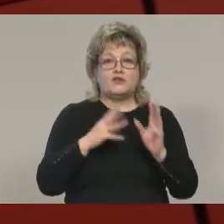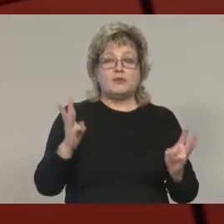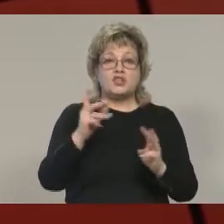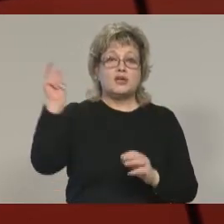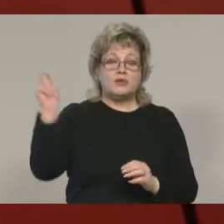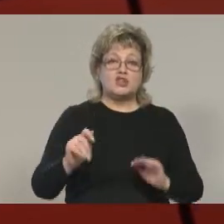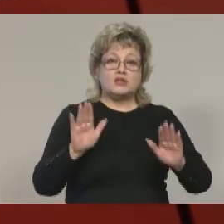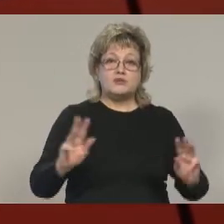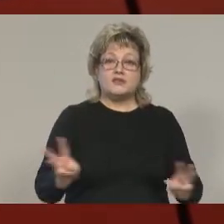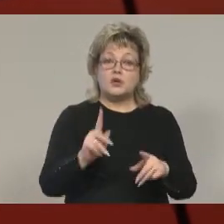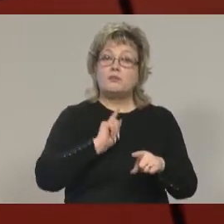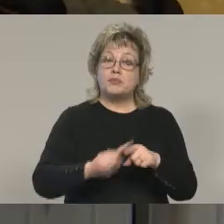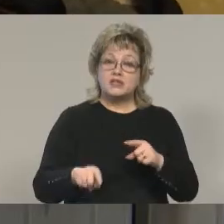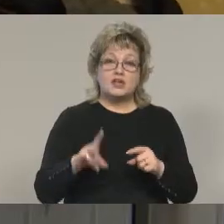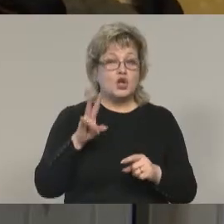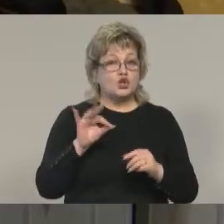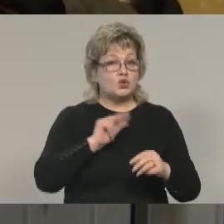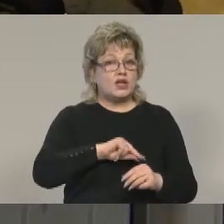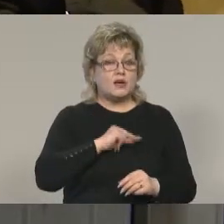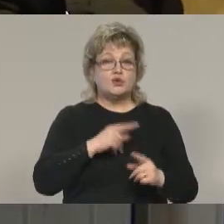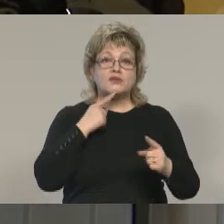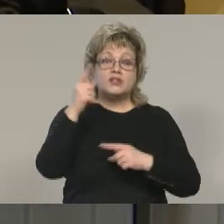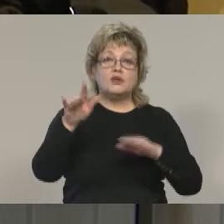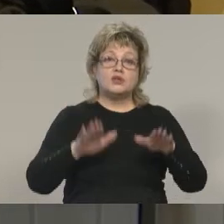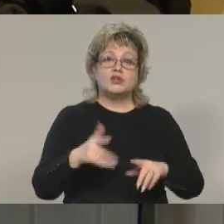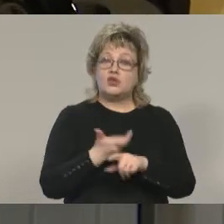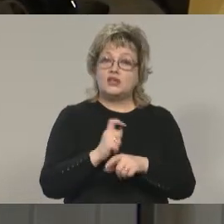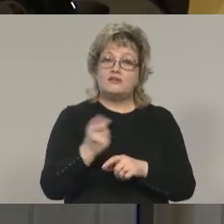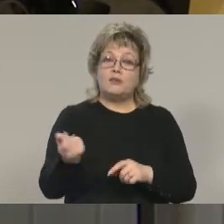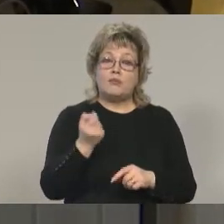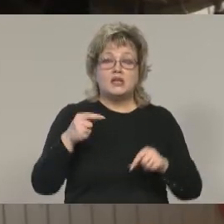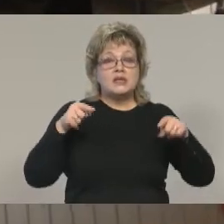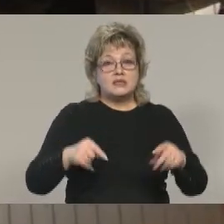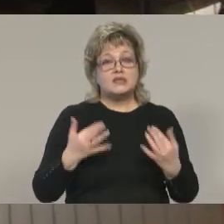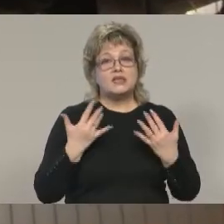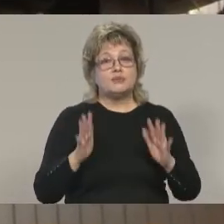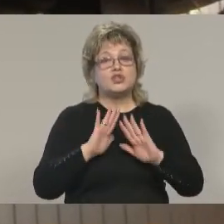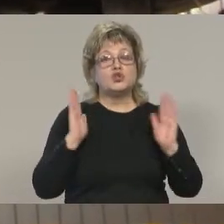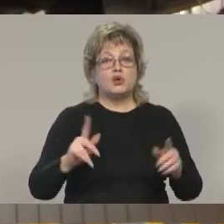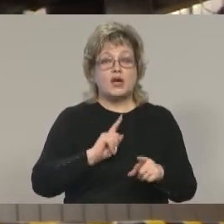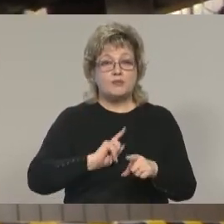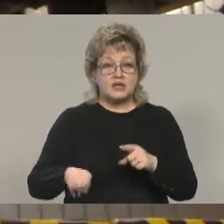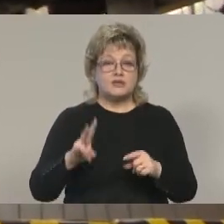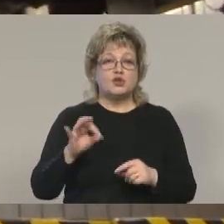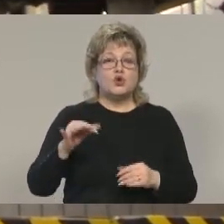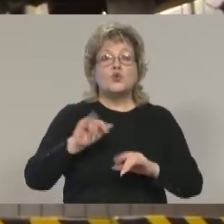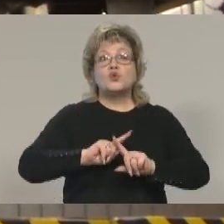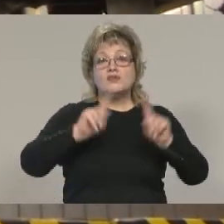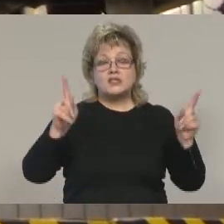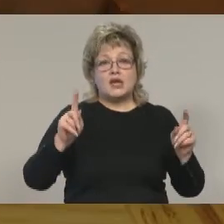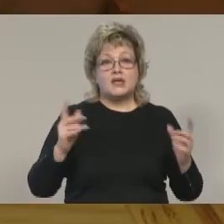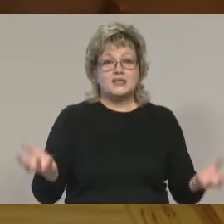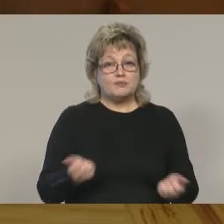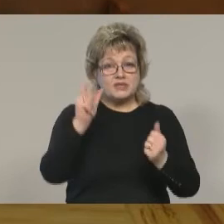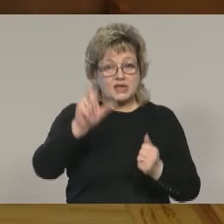место возгорания максимально быстро, но для работы в отдаленных районах этого мало. Здесь требуются не только оперативные, но и универсальные